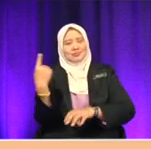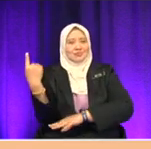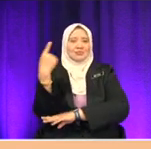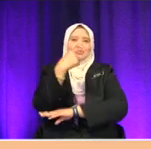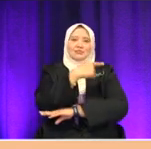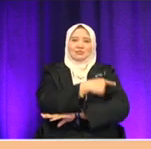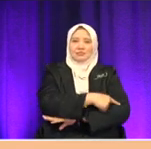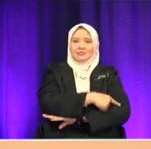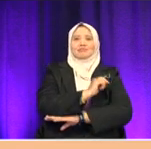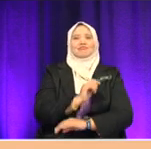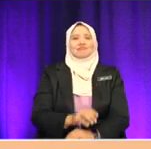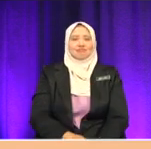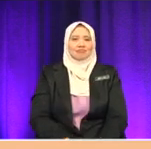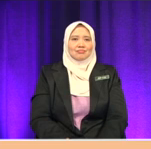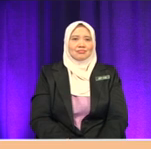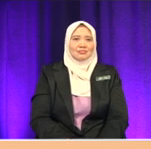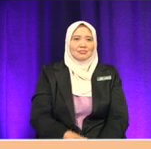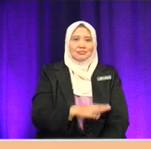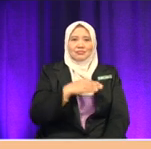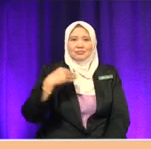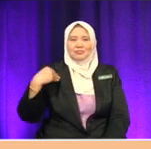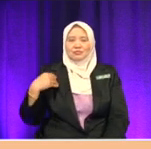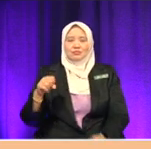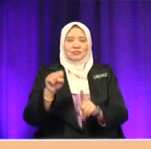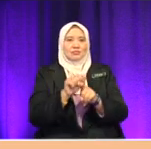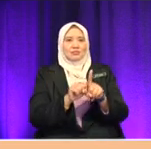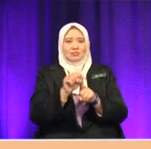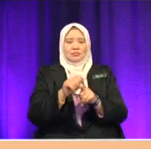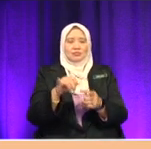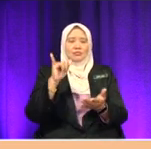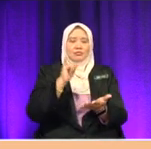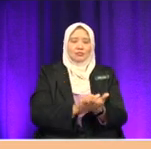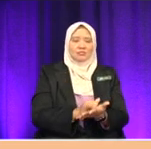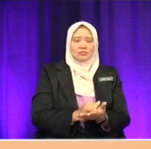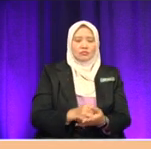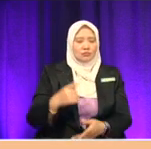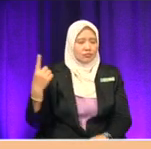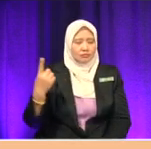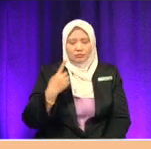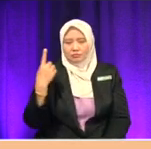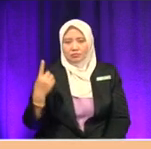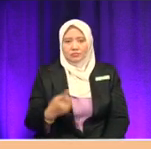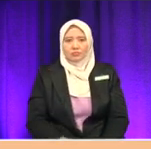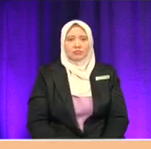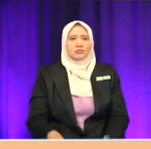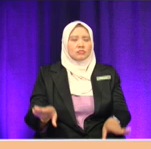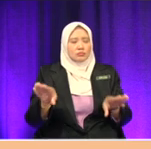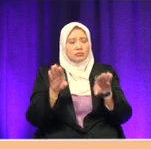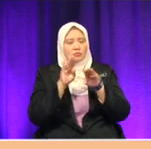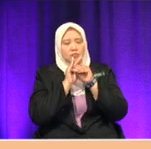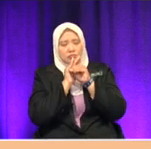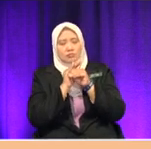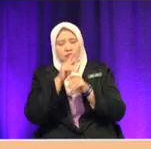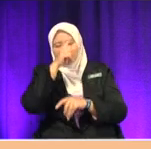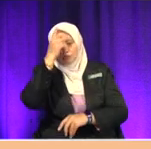sama? Dan stoking itu pula sentiasa lembap kerana berpeluh. Lama